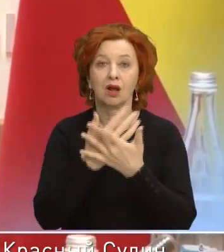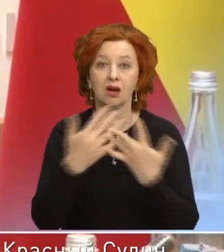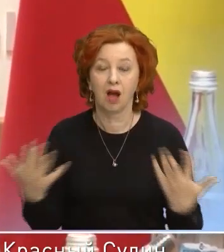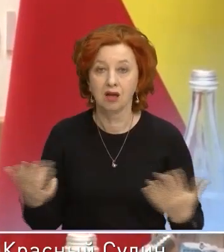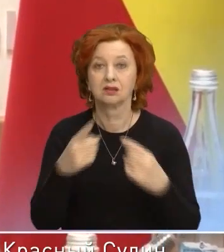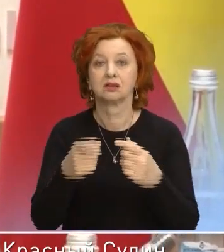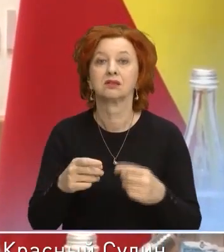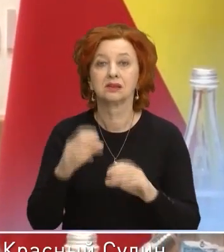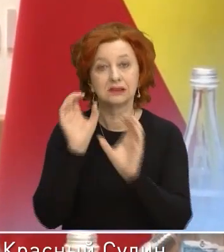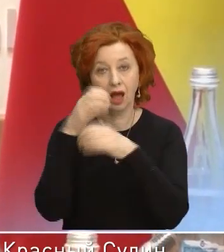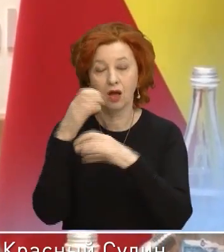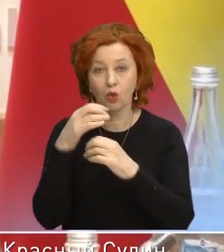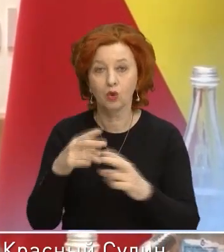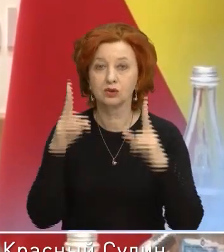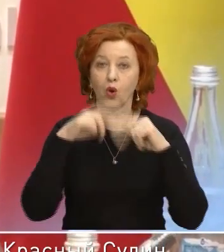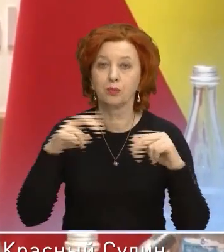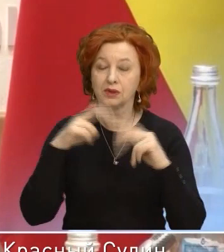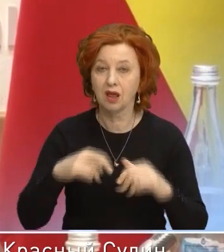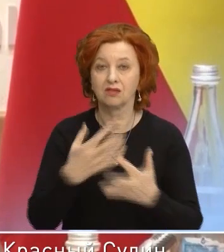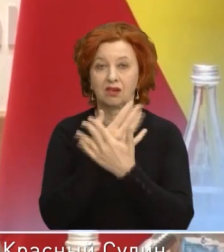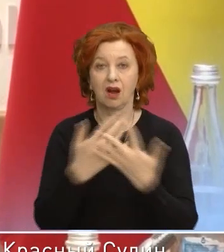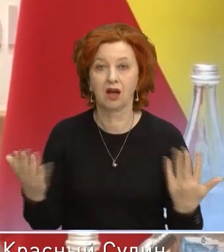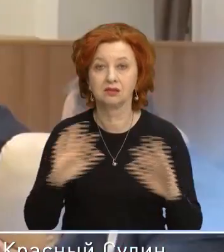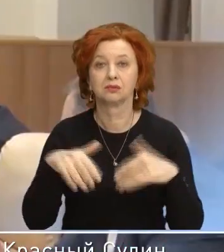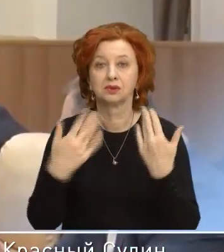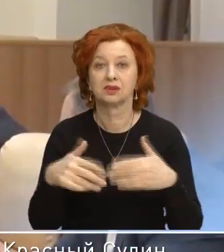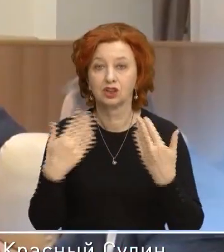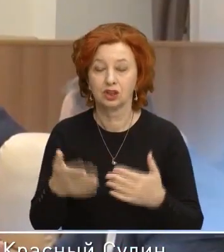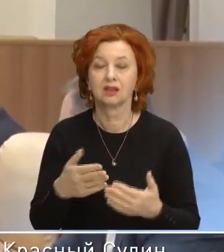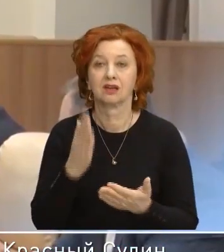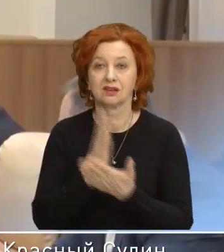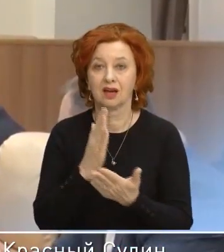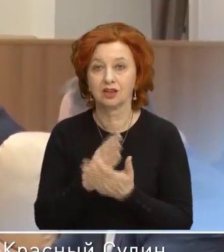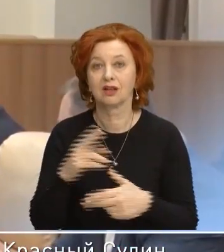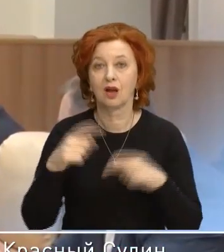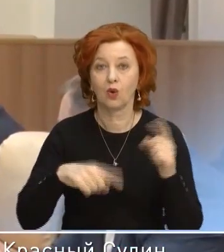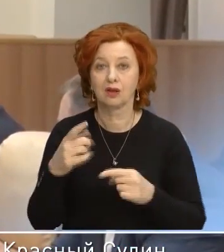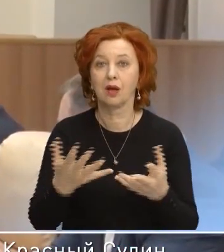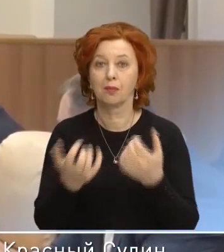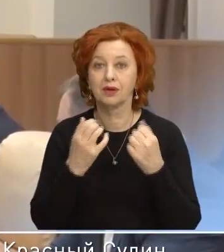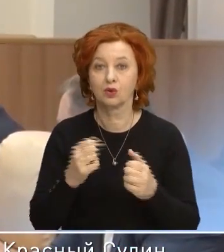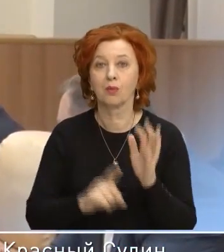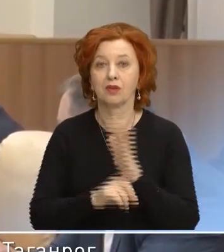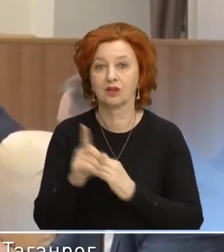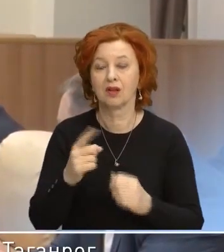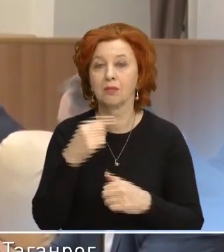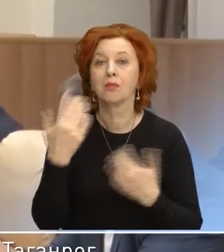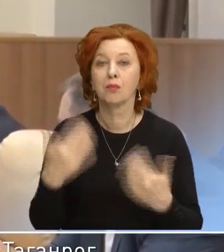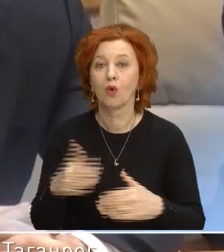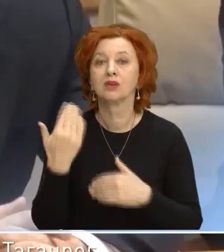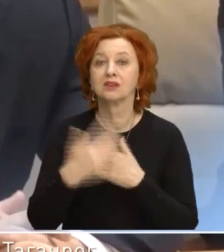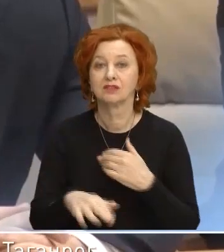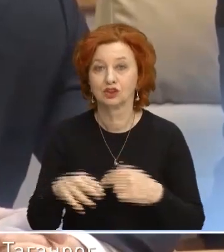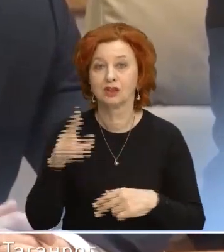функциональной диагностики, аптеку и гостиницу для временного пребывания родителей. Прием пациентов начнется после завершения